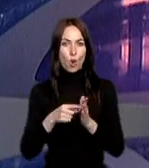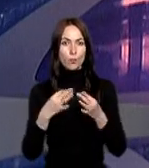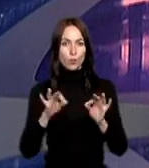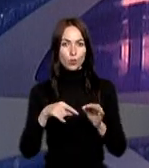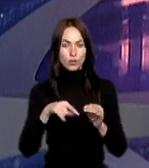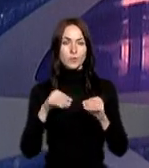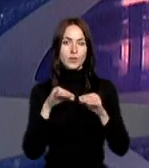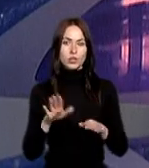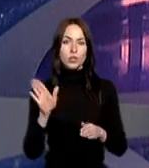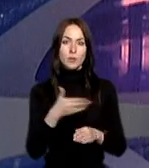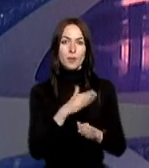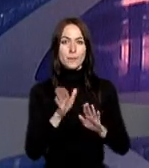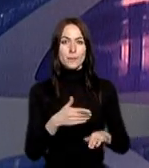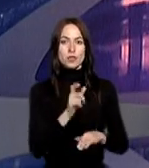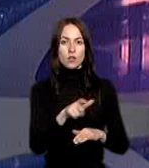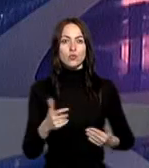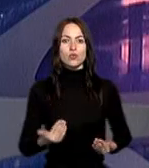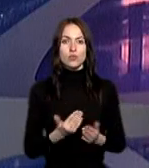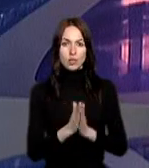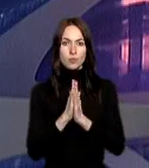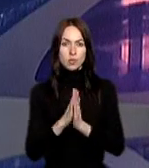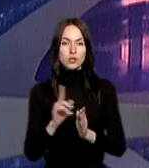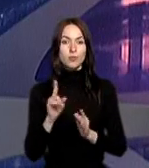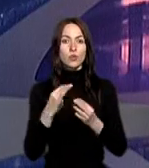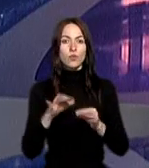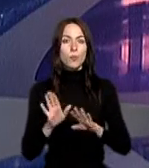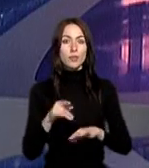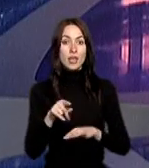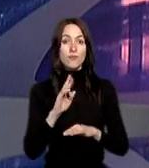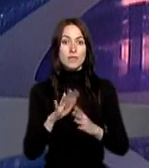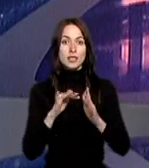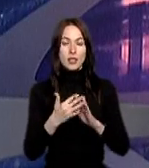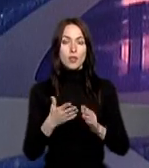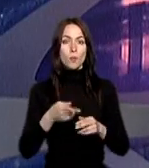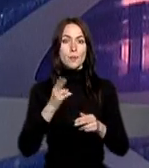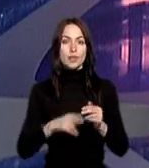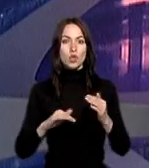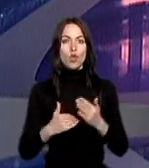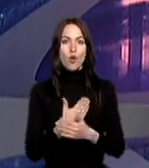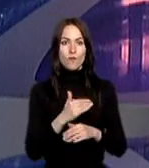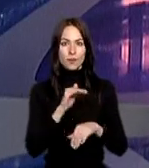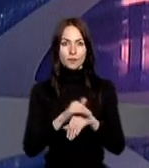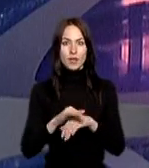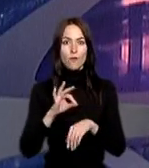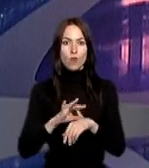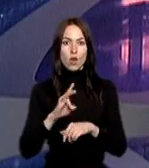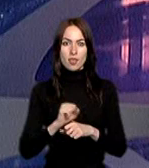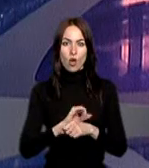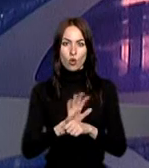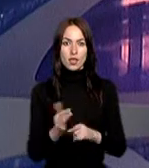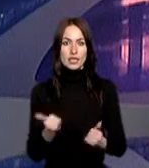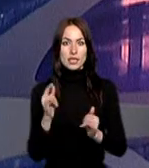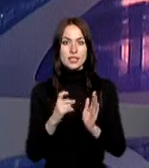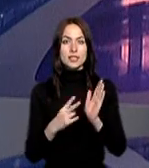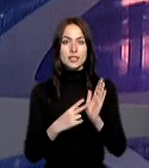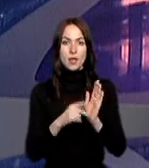після звернення місцевих мешканців. Дозволили це після того, як у селі перестали фіксувати нових хворих на коронавірус. Зараз із